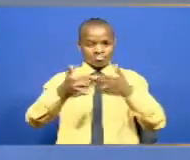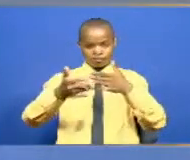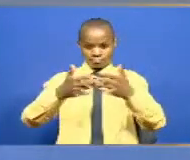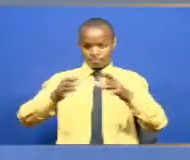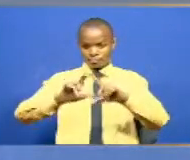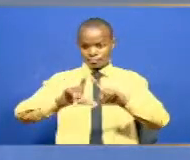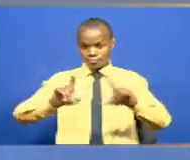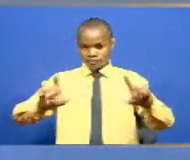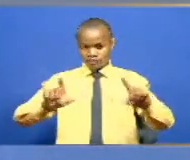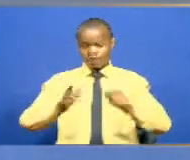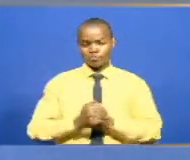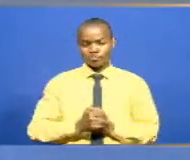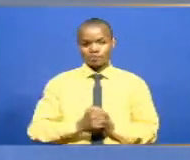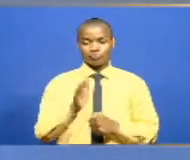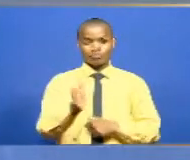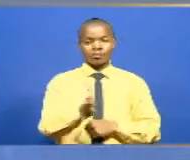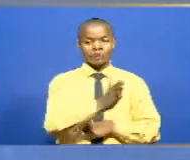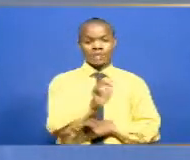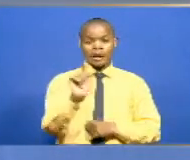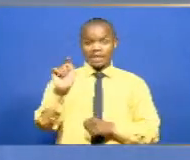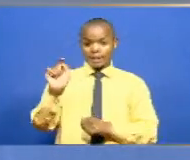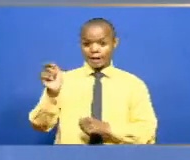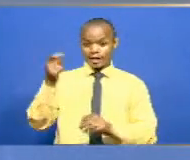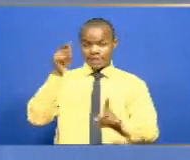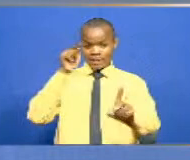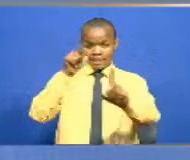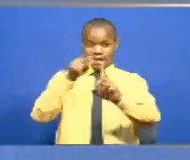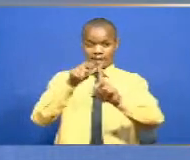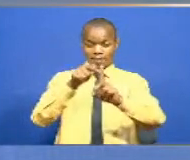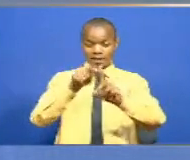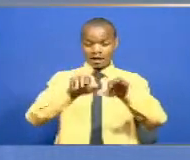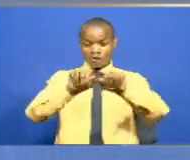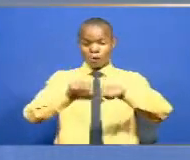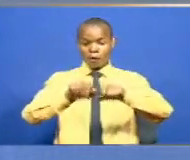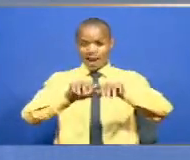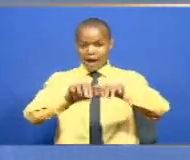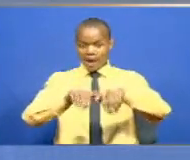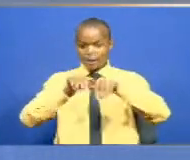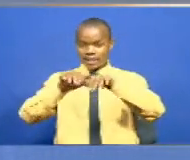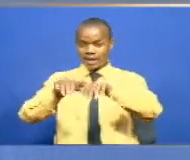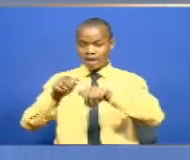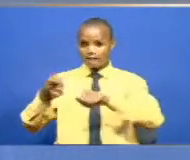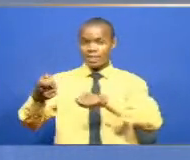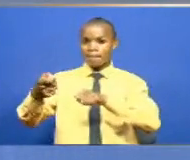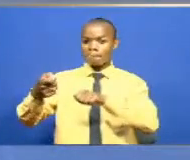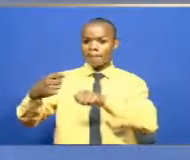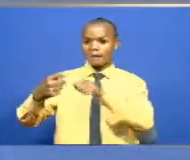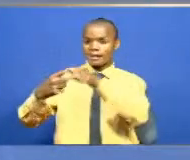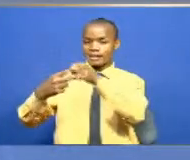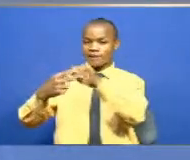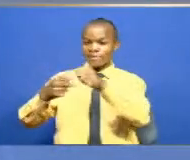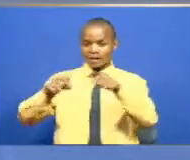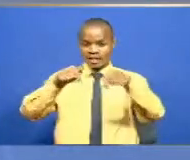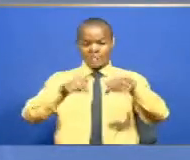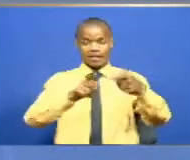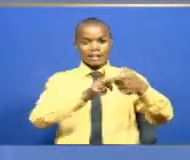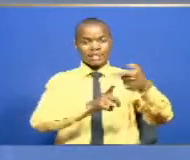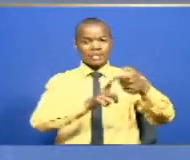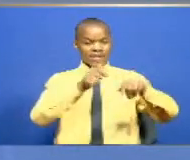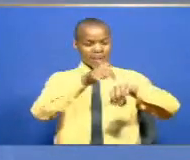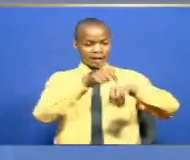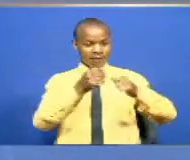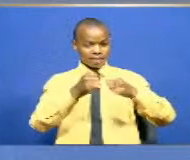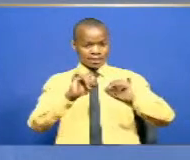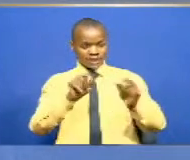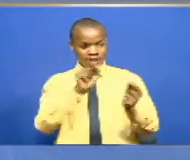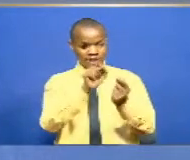Kenya inapania kuanzisha kilimo biashara cha mahindi kisaki mwezi Juni mwaka huu baada ya majaribio yake kufaulu.